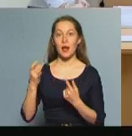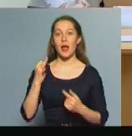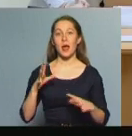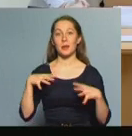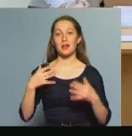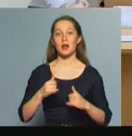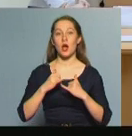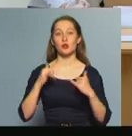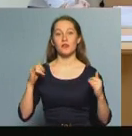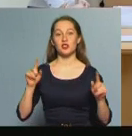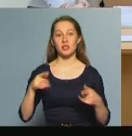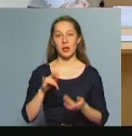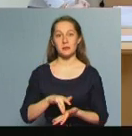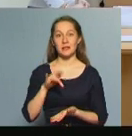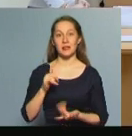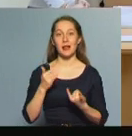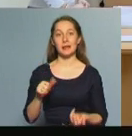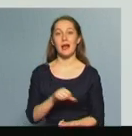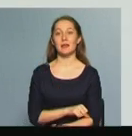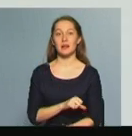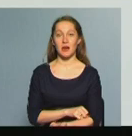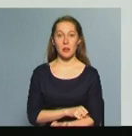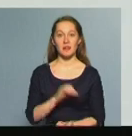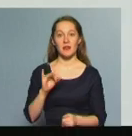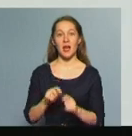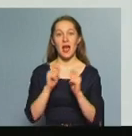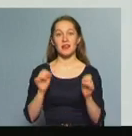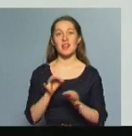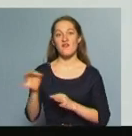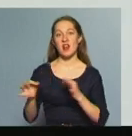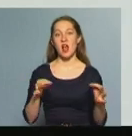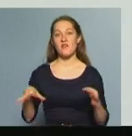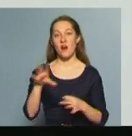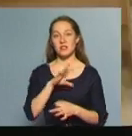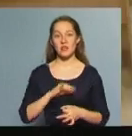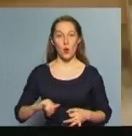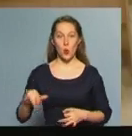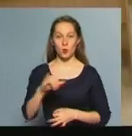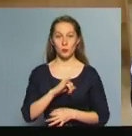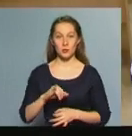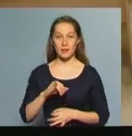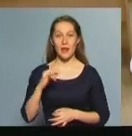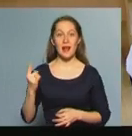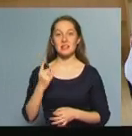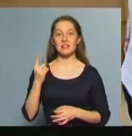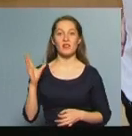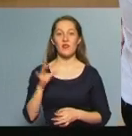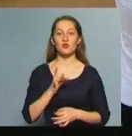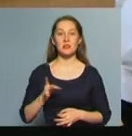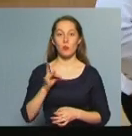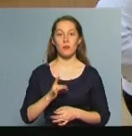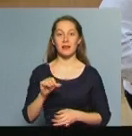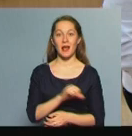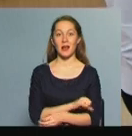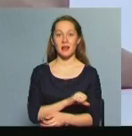список реабилитационных центров для наркозависимых и открыть филиалы во всех городах Удмуртии, единственного на всю республику